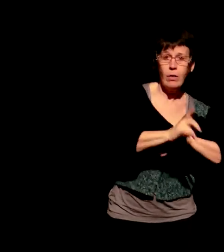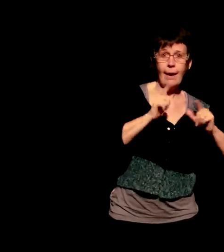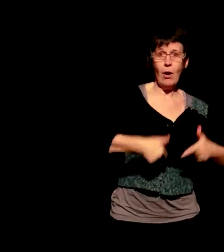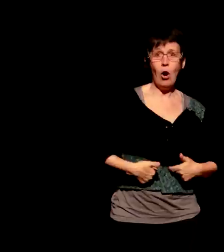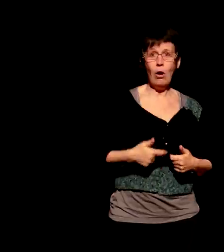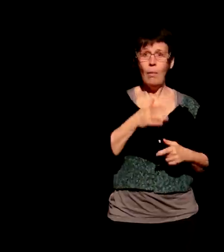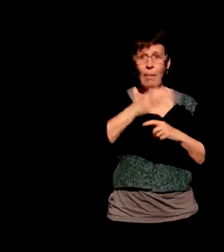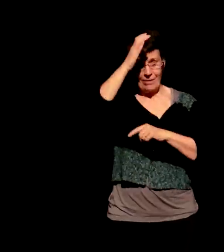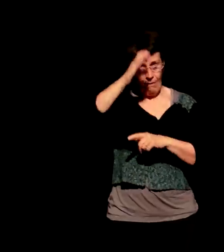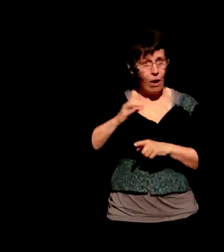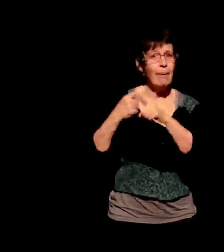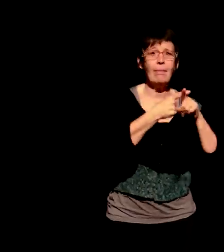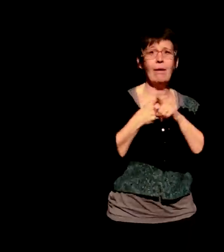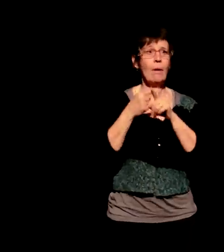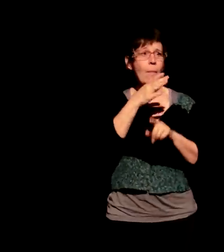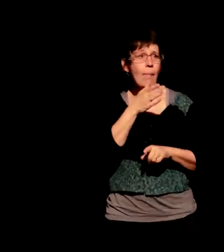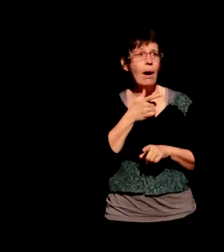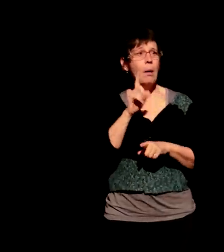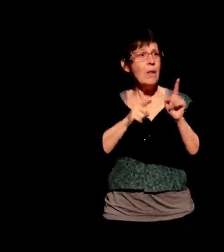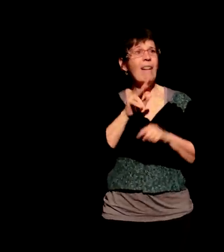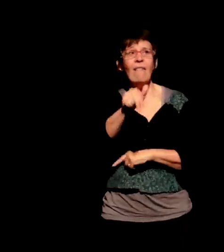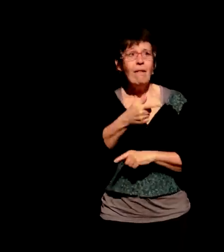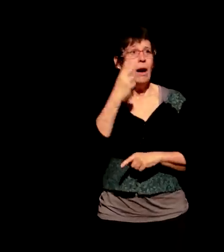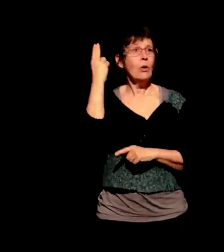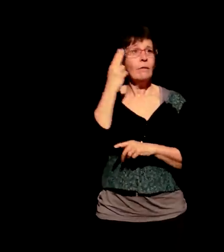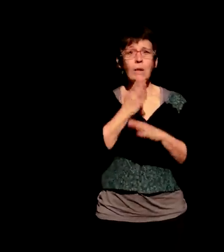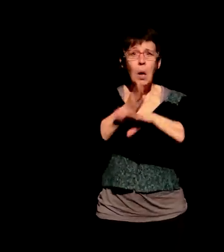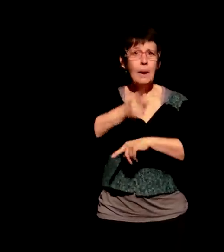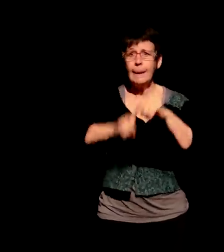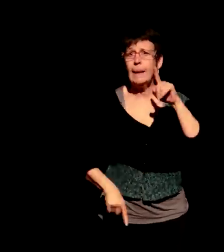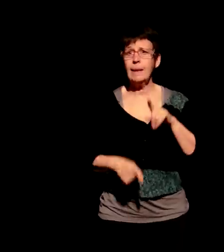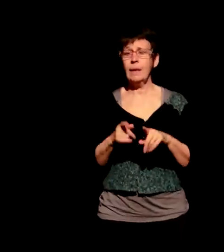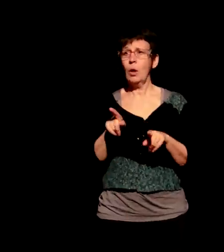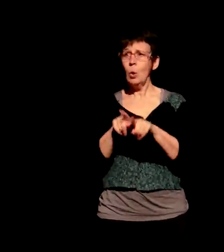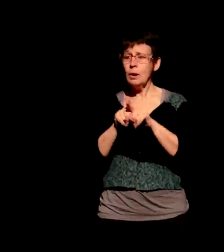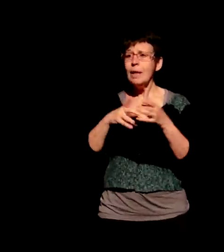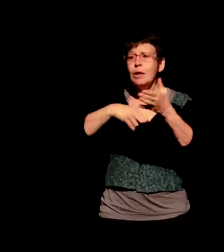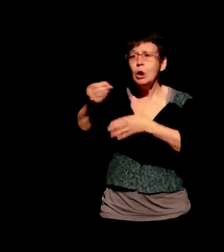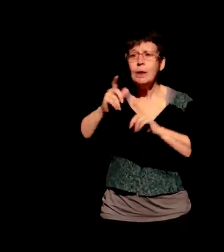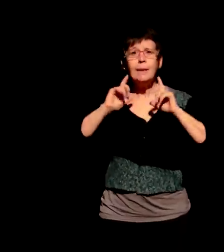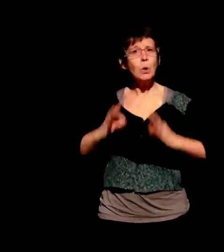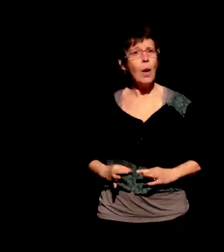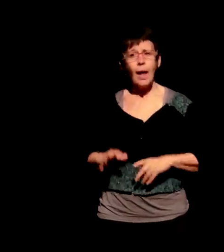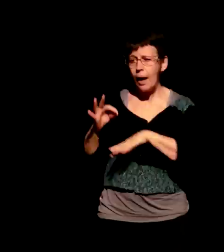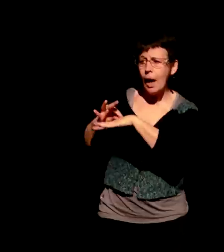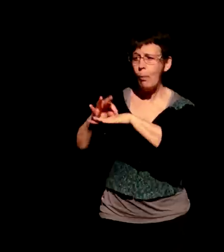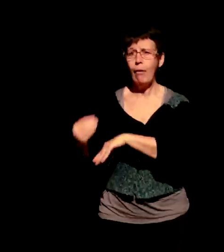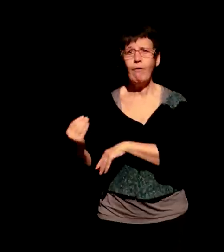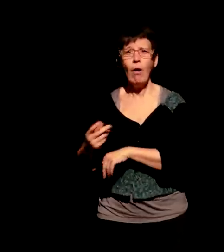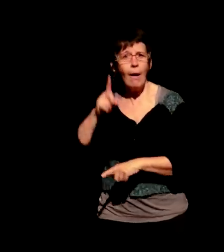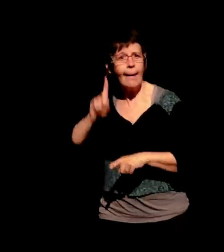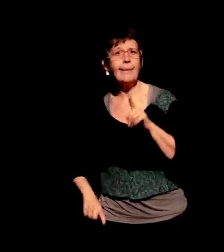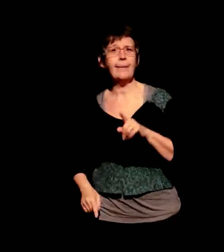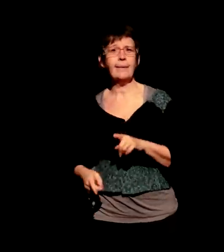droit d'aller à l'université. Elles n'ont peut-être plus le droit d'accompagner leurs gamins dans les sorties scolaires. De se rendre compte le niveau de discrimination, parce qu'il y a tout